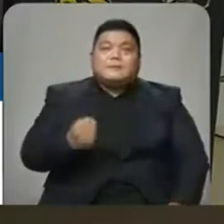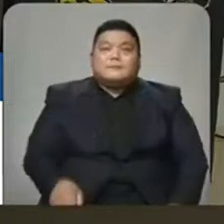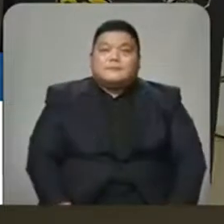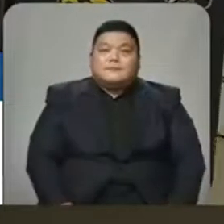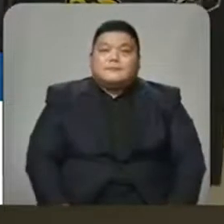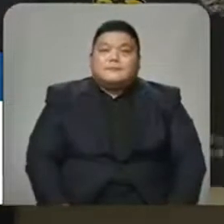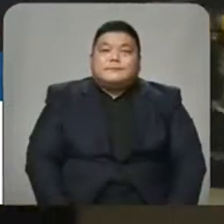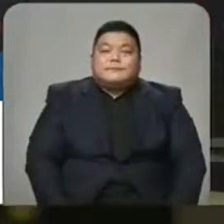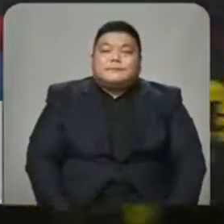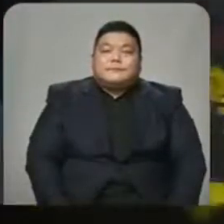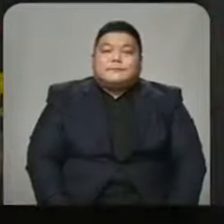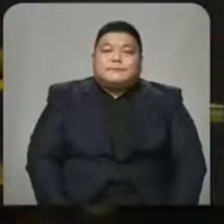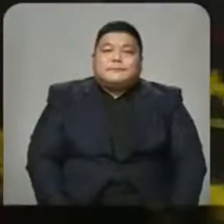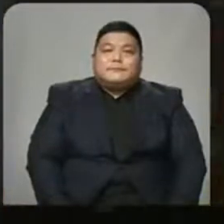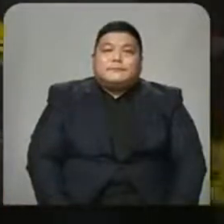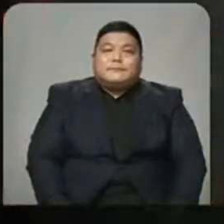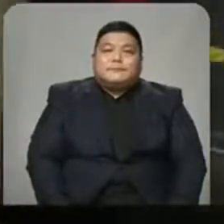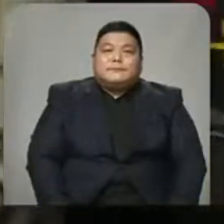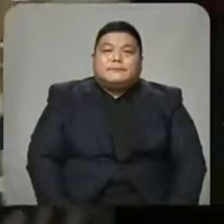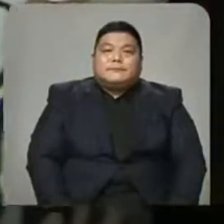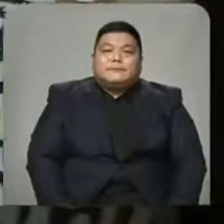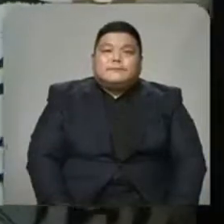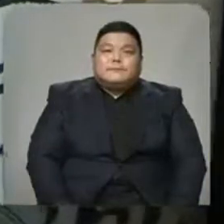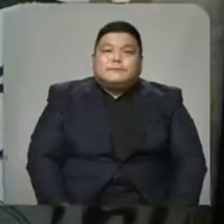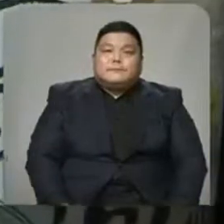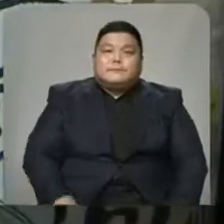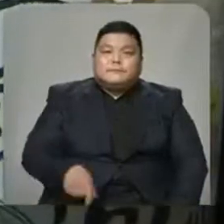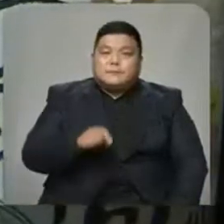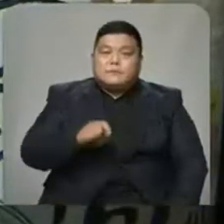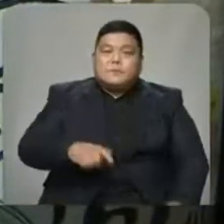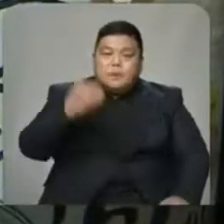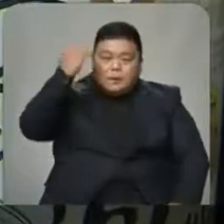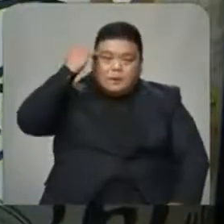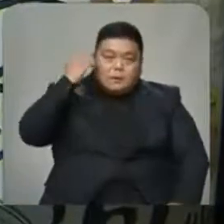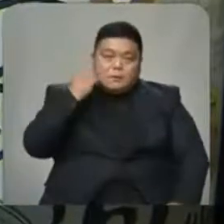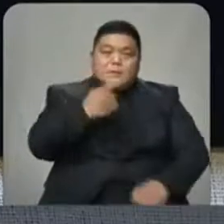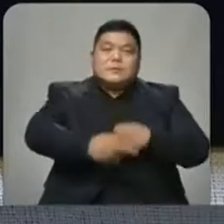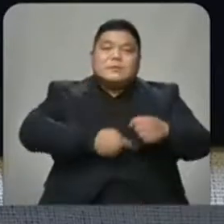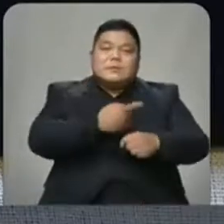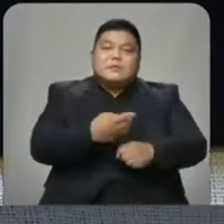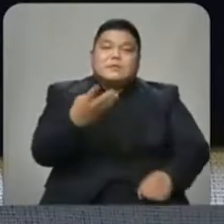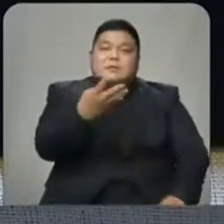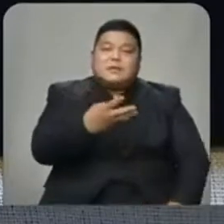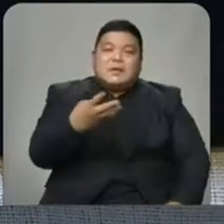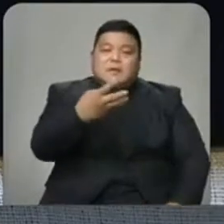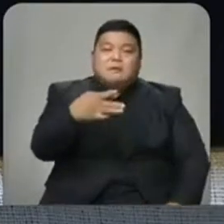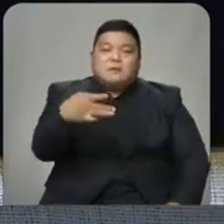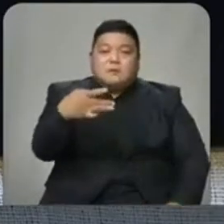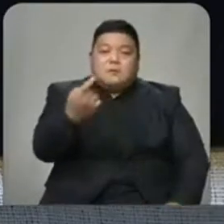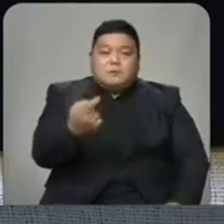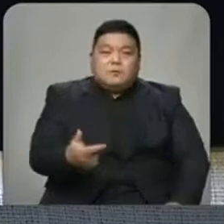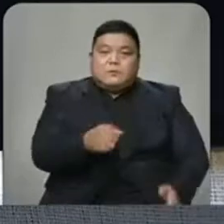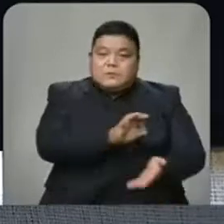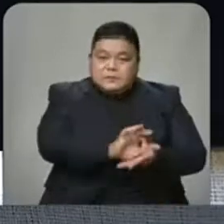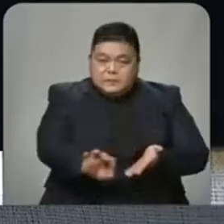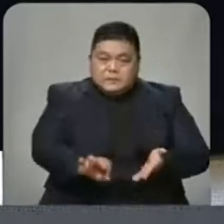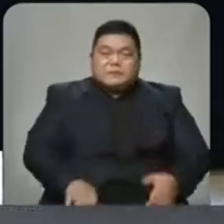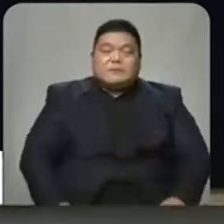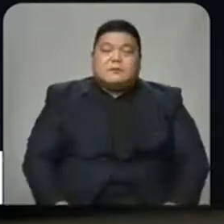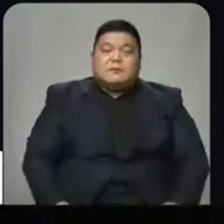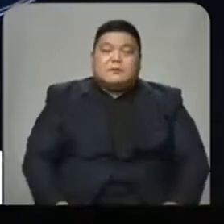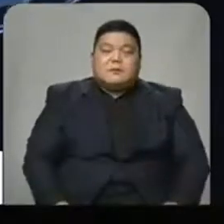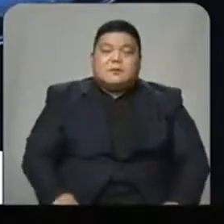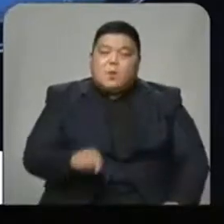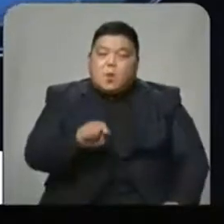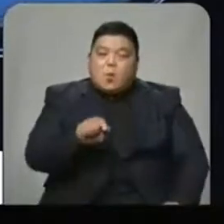생각하고 있습니다 국내에서 소변은 매매의 양은 연간 4천 톤 정도 농촌진흥청은 국산 슴 일품